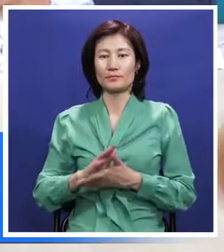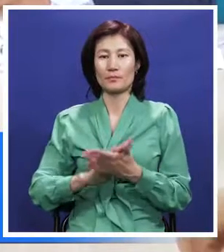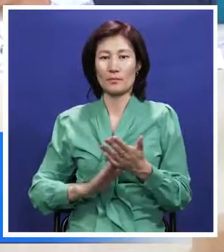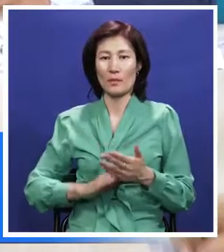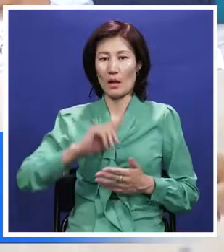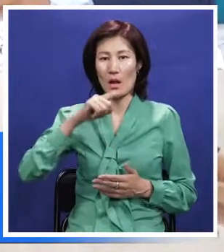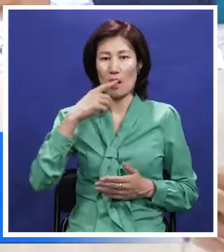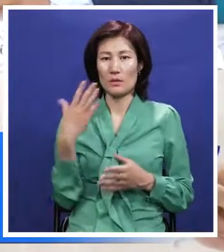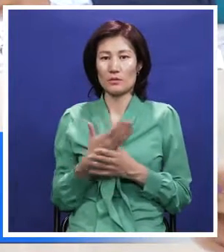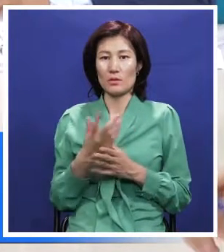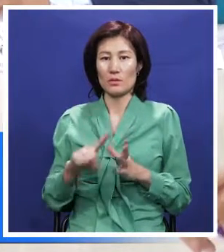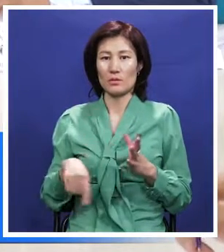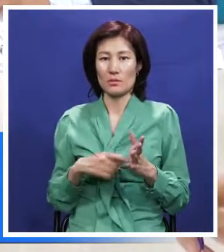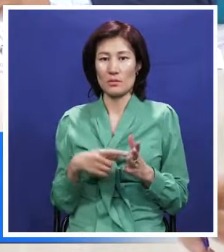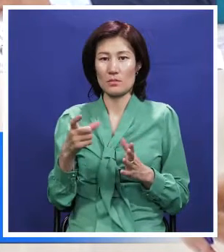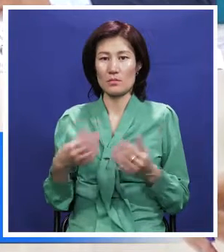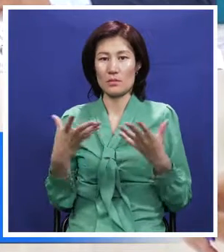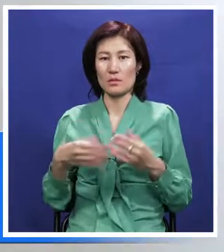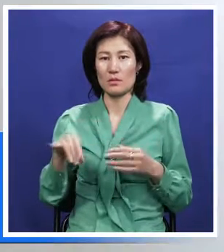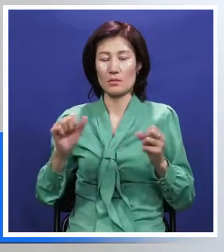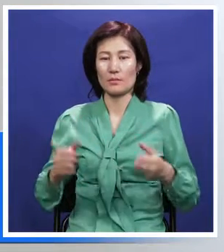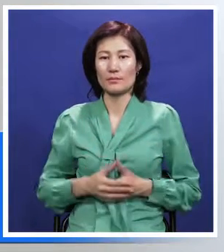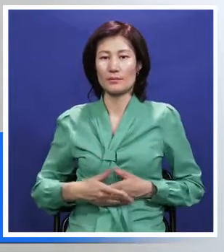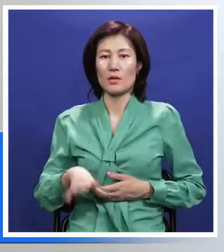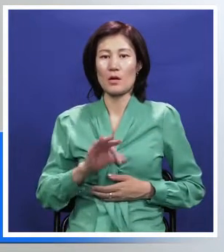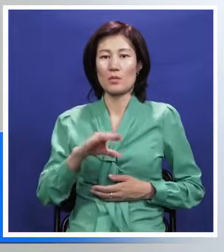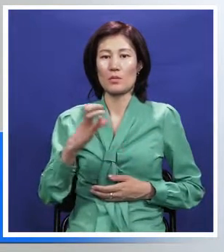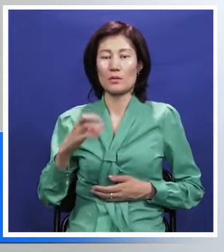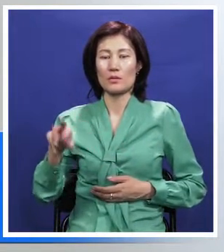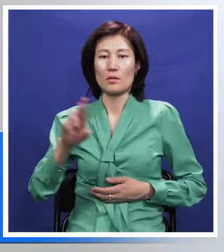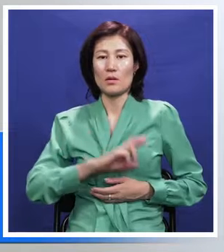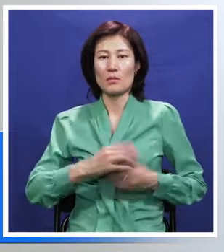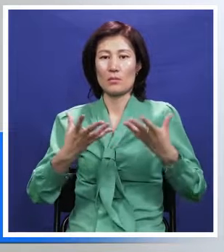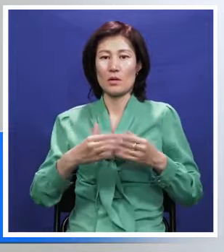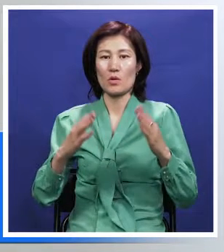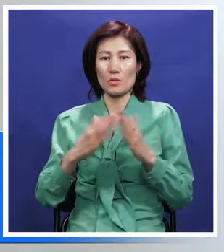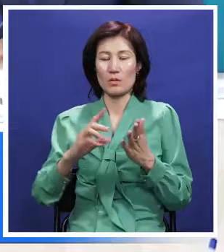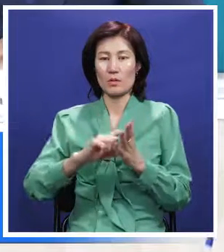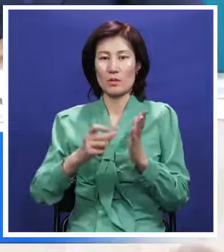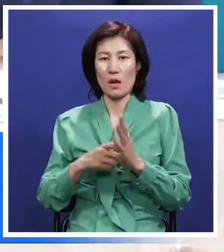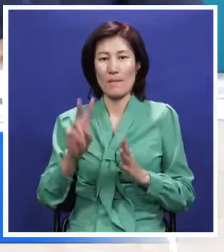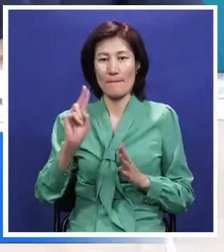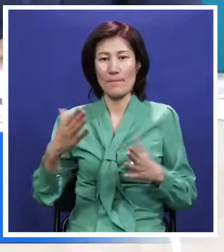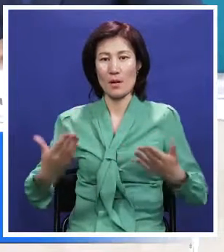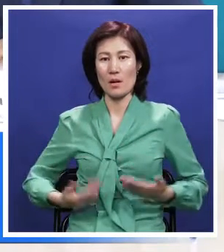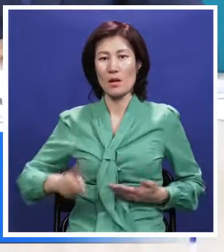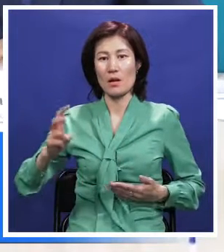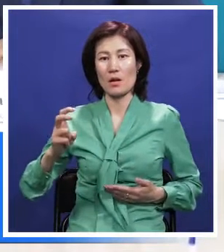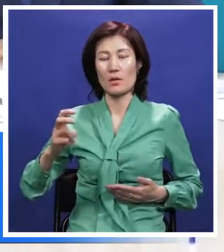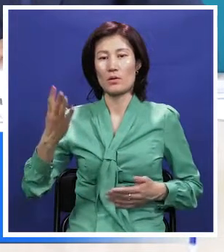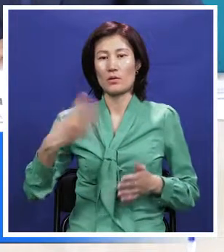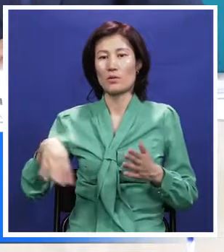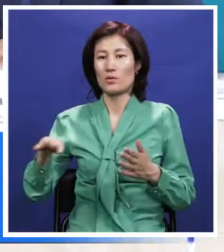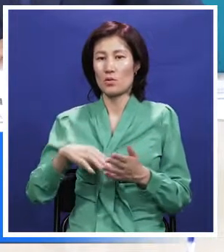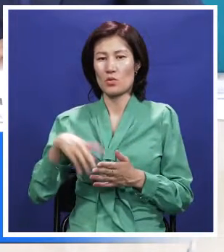Өтінішін айтып, жәрдем сұрай келген жанның бірі Гүлзира Міралбай. Күміс алқа иесі бүгінде пәтер жалдап тұрады. Әлі 254-ші